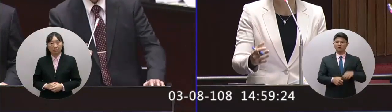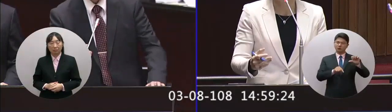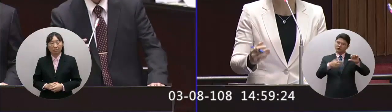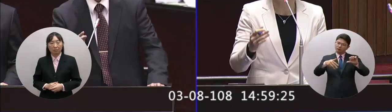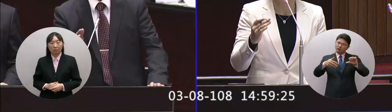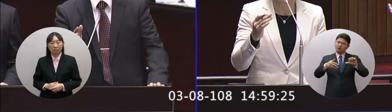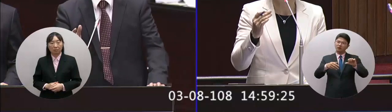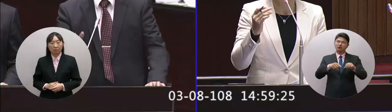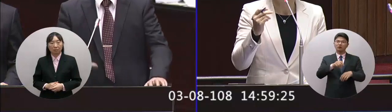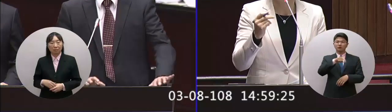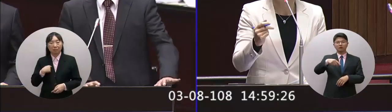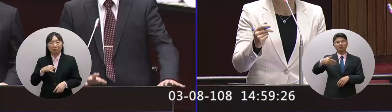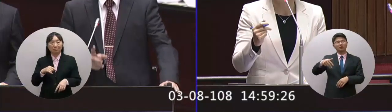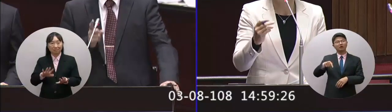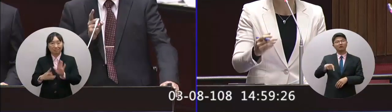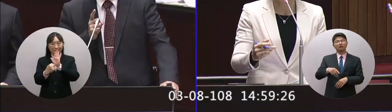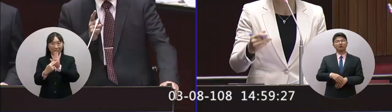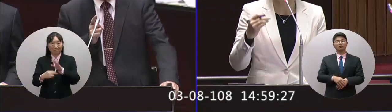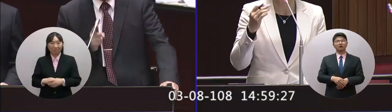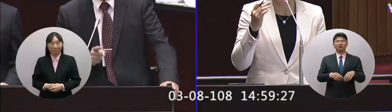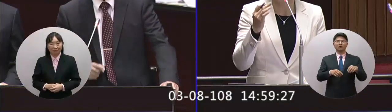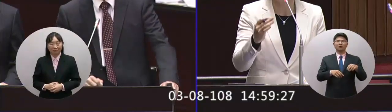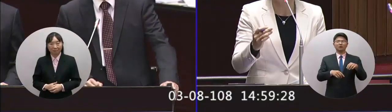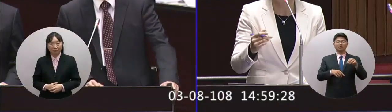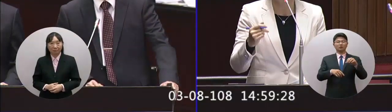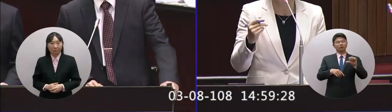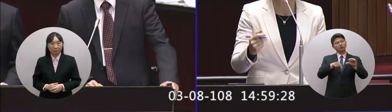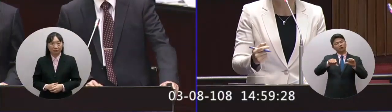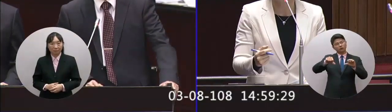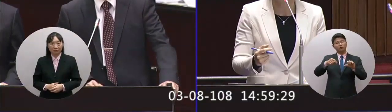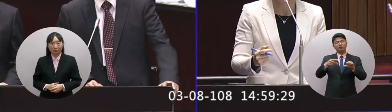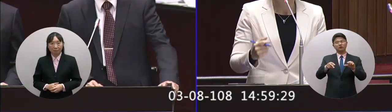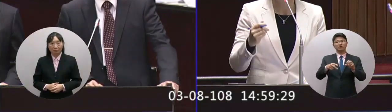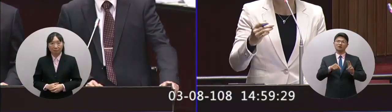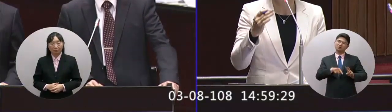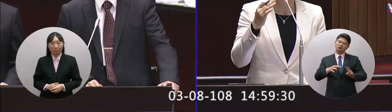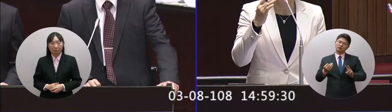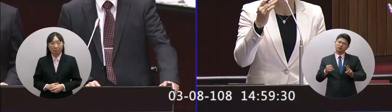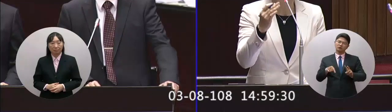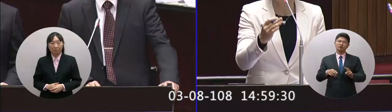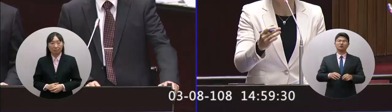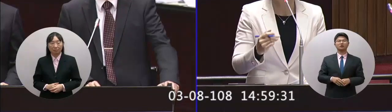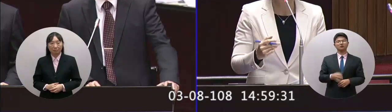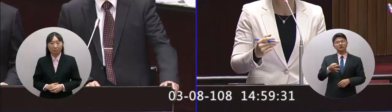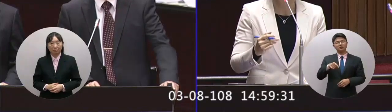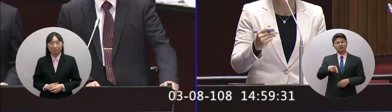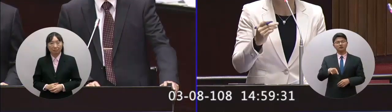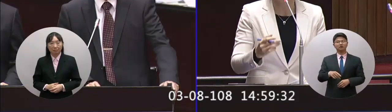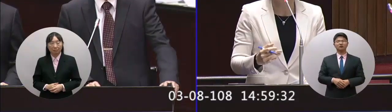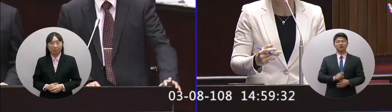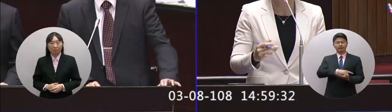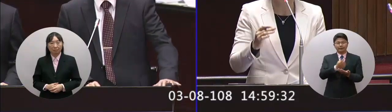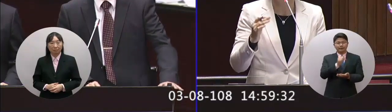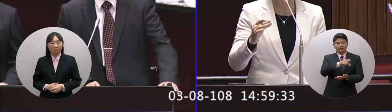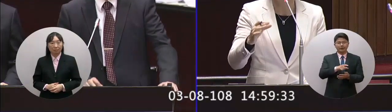5.8块，5.8， 这个 5.5块，然后再就是到2点多块，为什么？一个趸购价，一